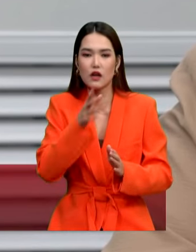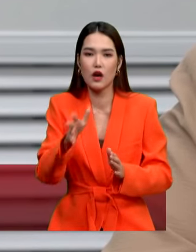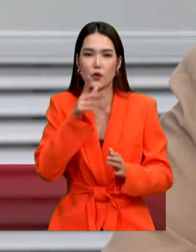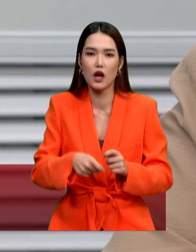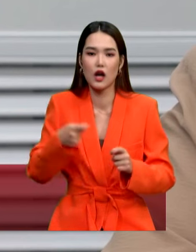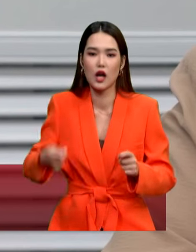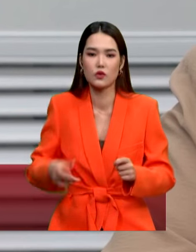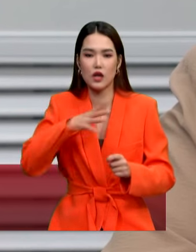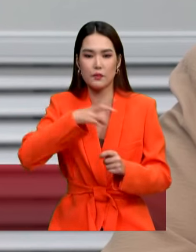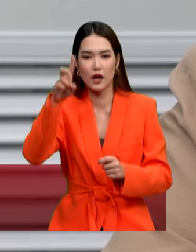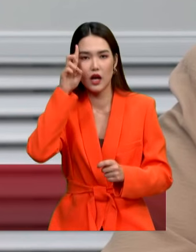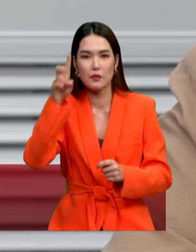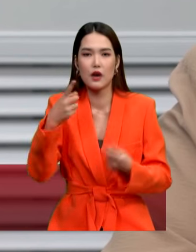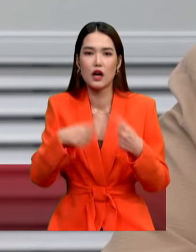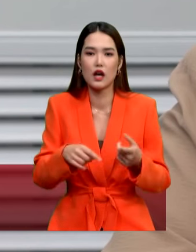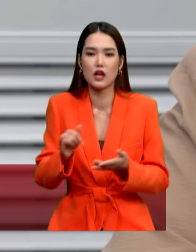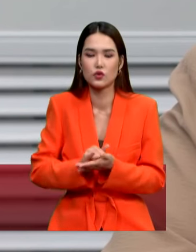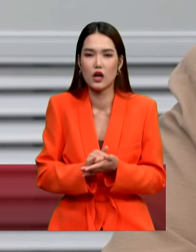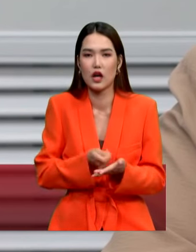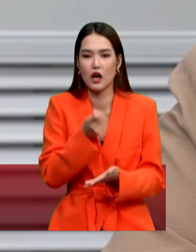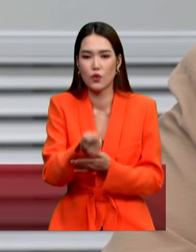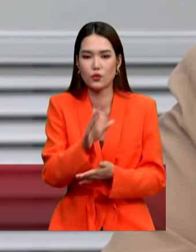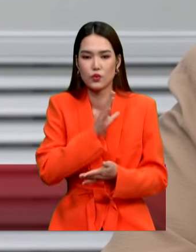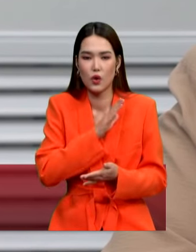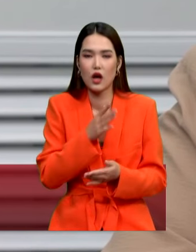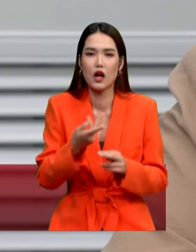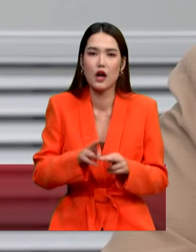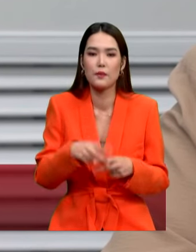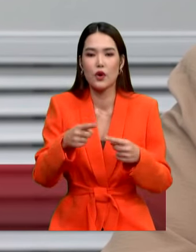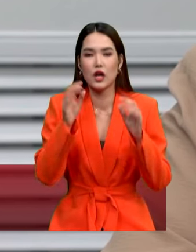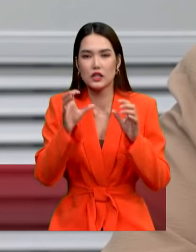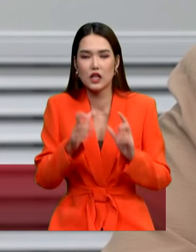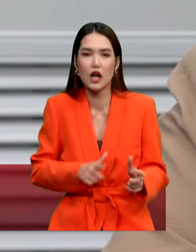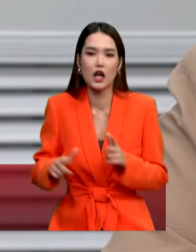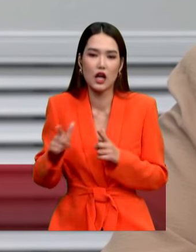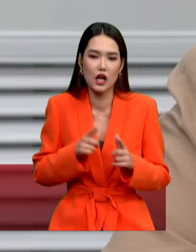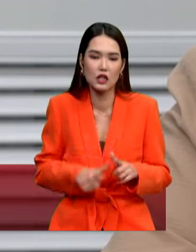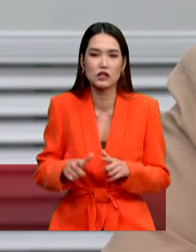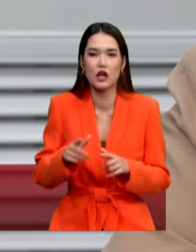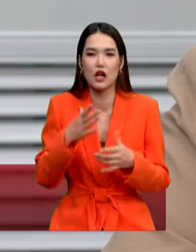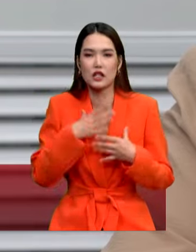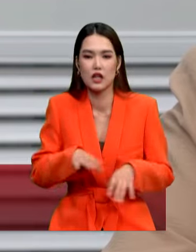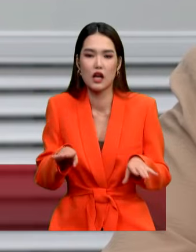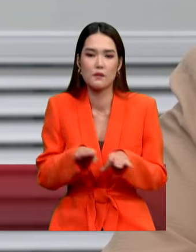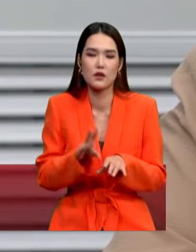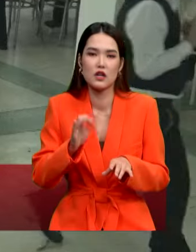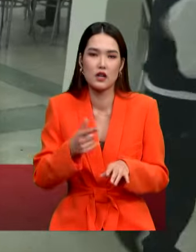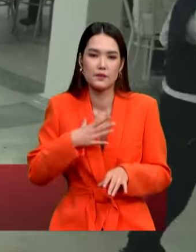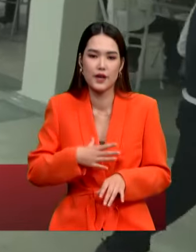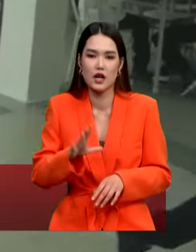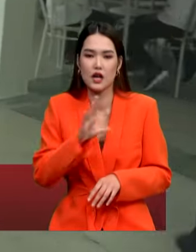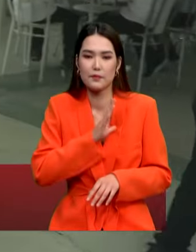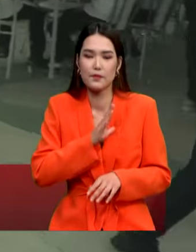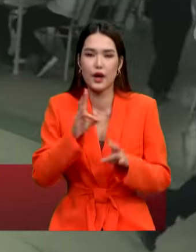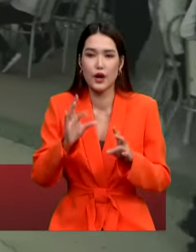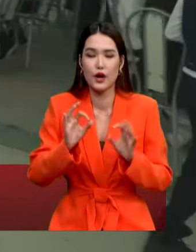ұзартып, мемлекеттік бақылау жариялауды ұйғардық. Сыбайлас жемқорлық туралы заңның талабын бұзбау үшін осындай қадам жасадық.